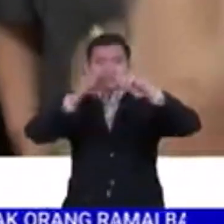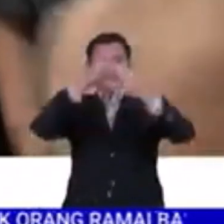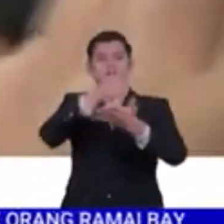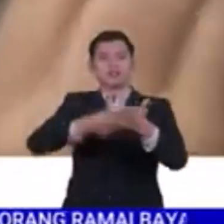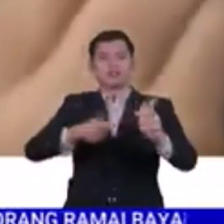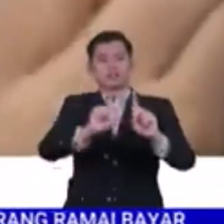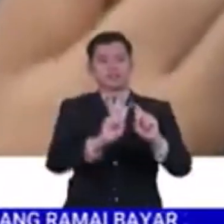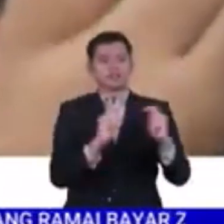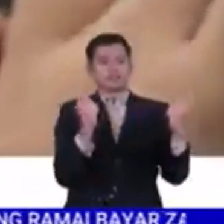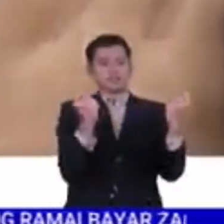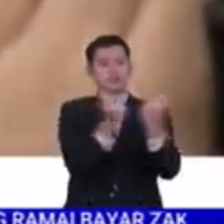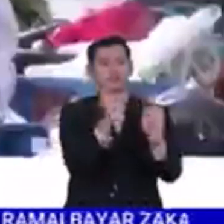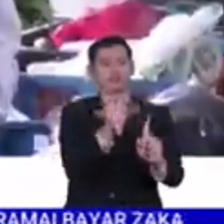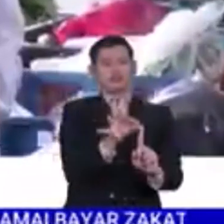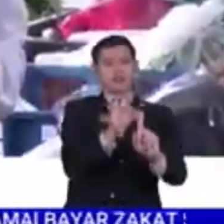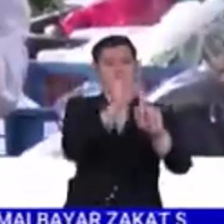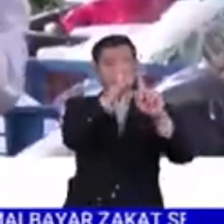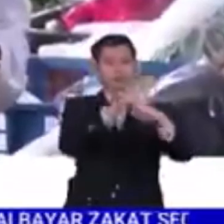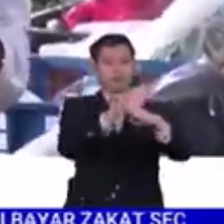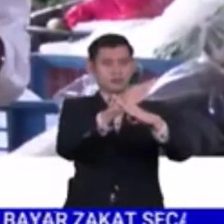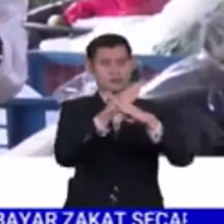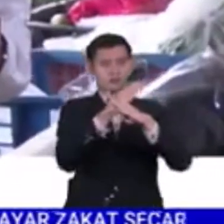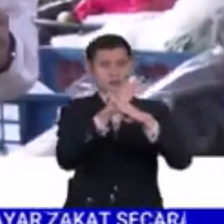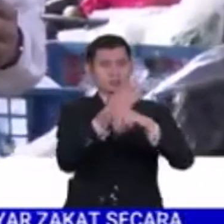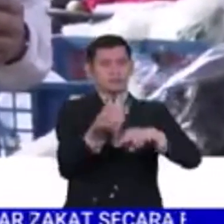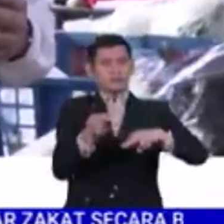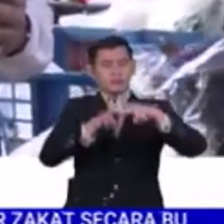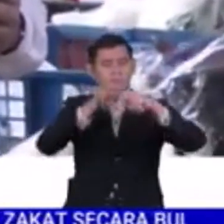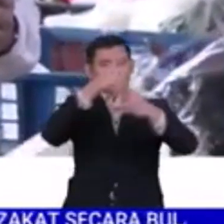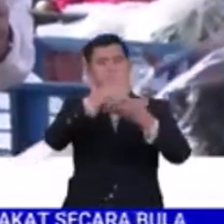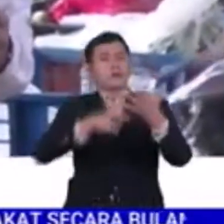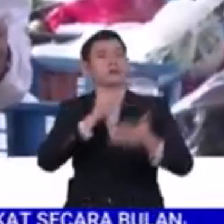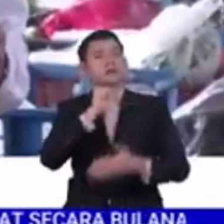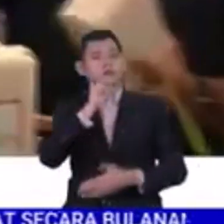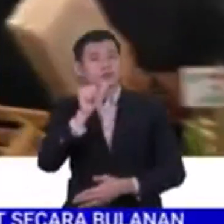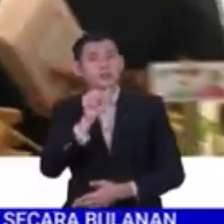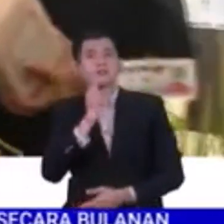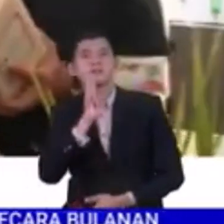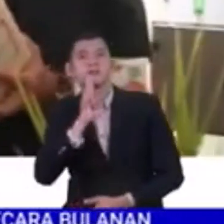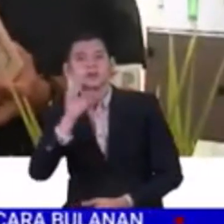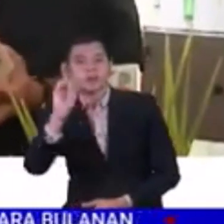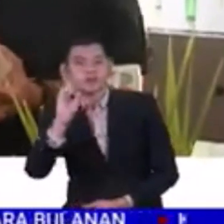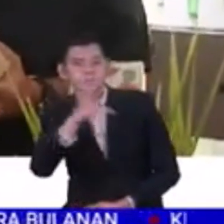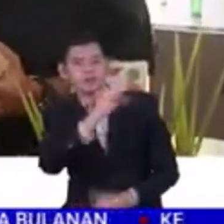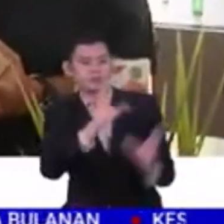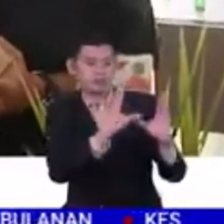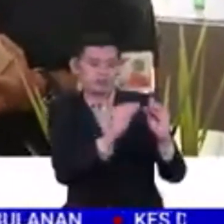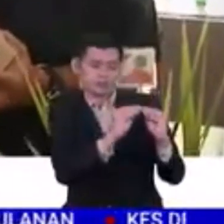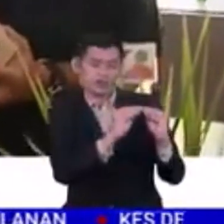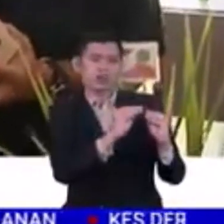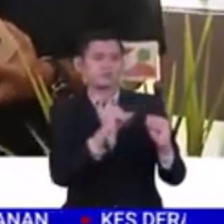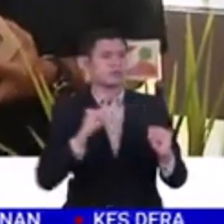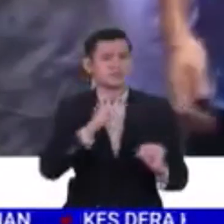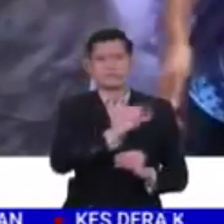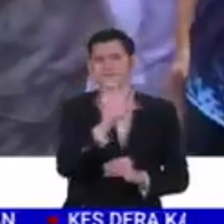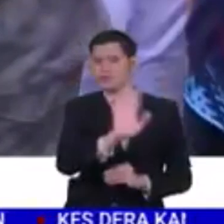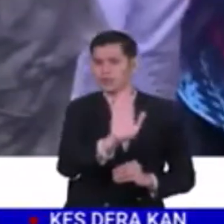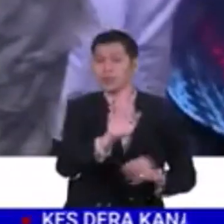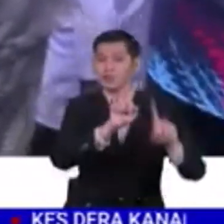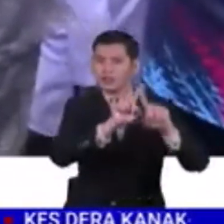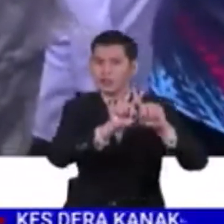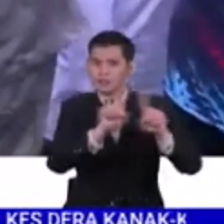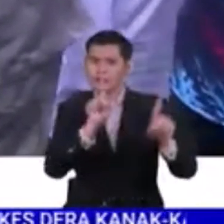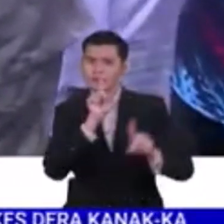Pasukan khas Jihad Tangani Inflasi juga bukan sekadar cakap kosong dan bermesyuarat sesama ahlinya sahaja.